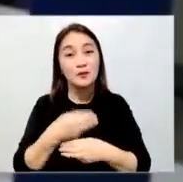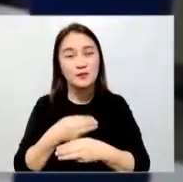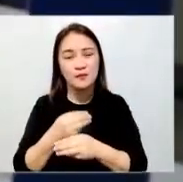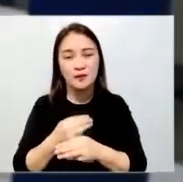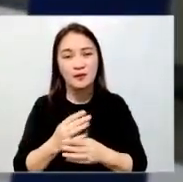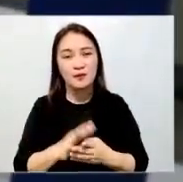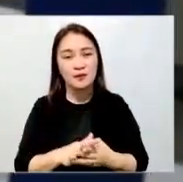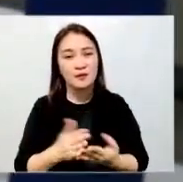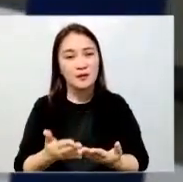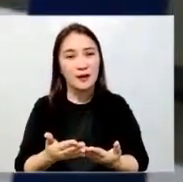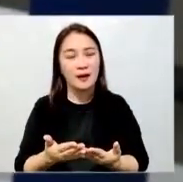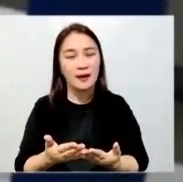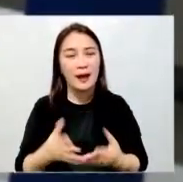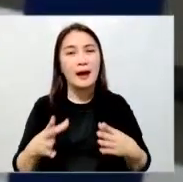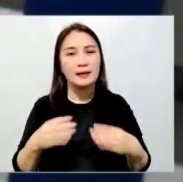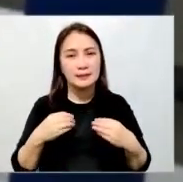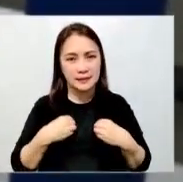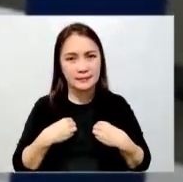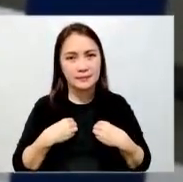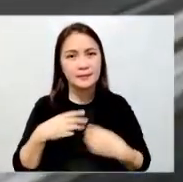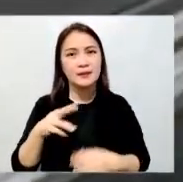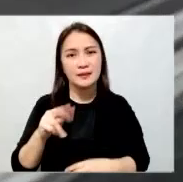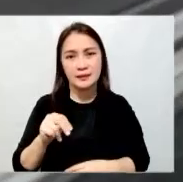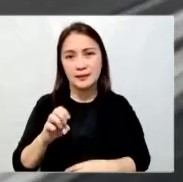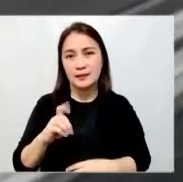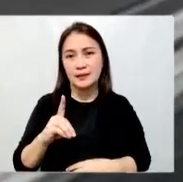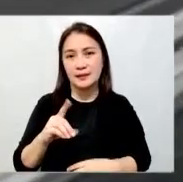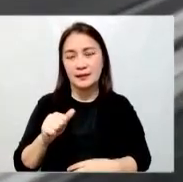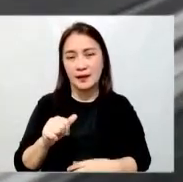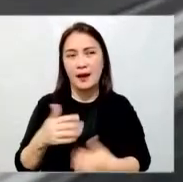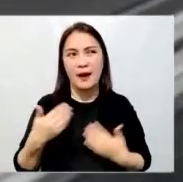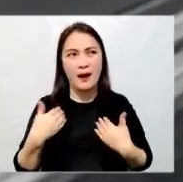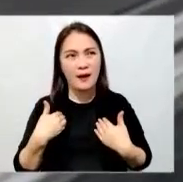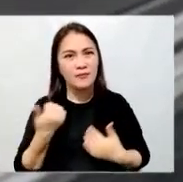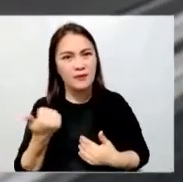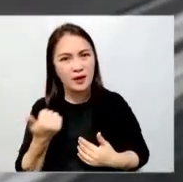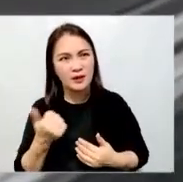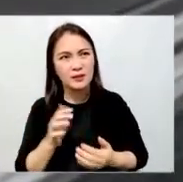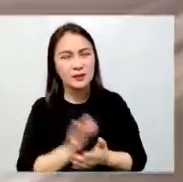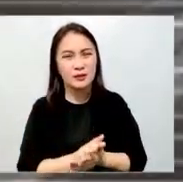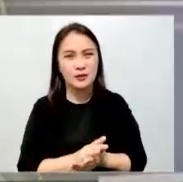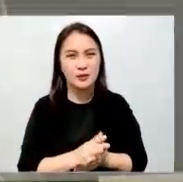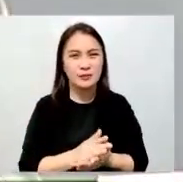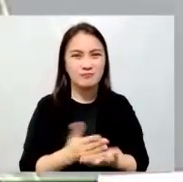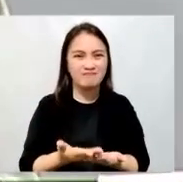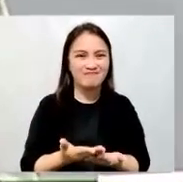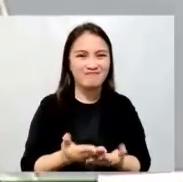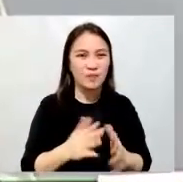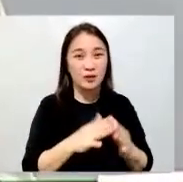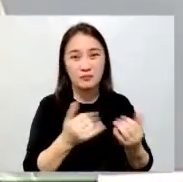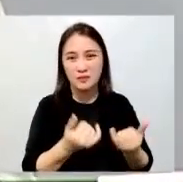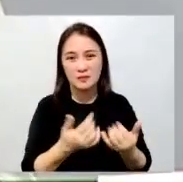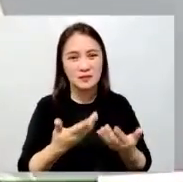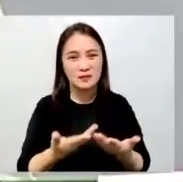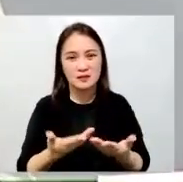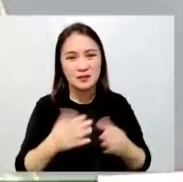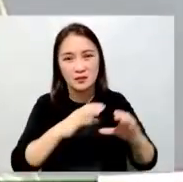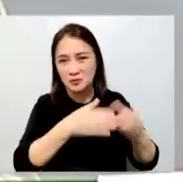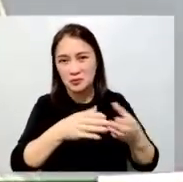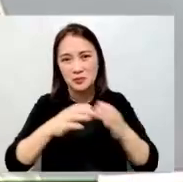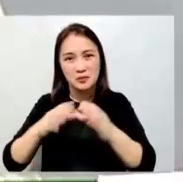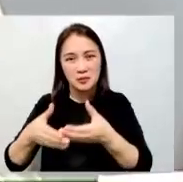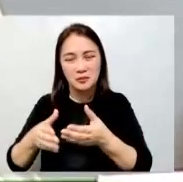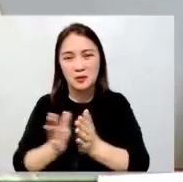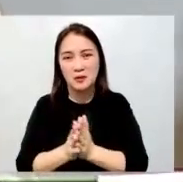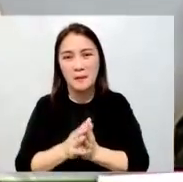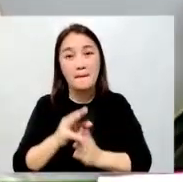banda, aminado ang NEDA na may mga industriya pang di nakakabangon mula sa pandemya. Some sectors such as mining